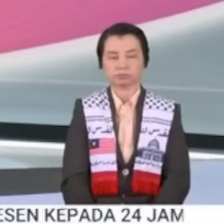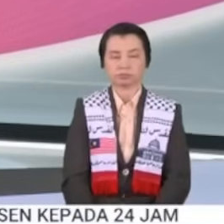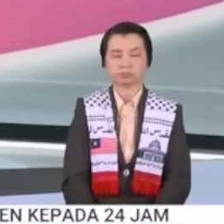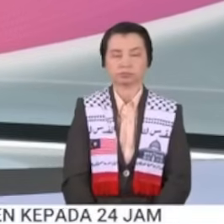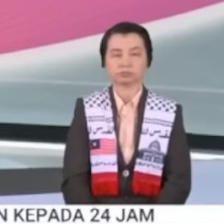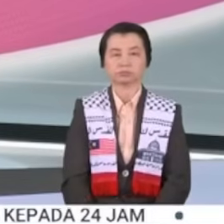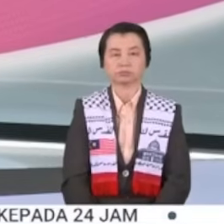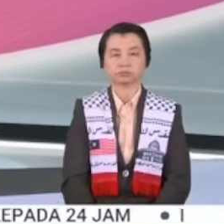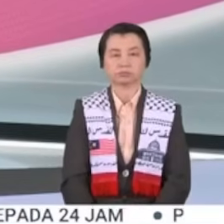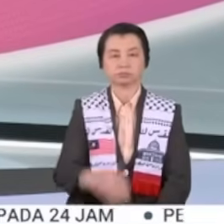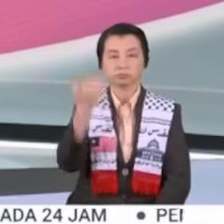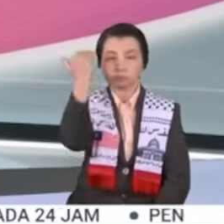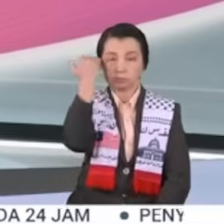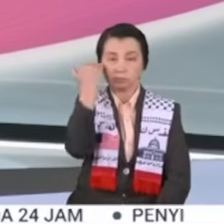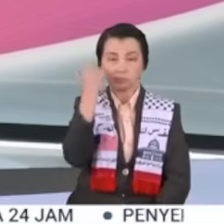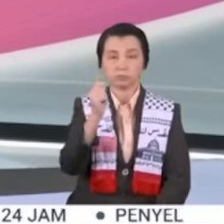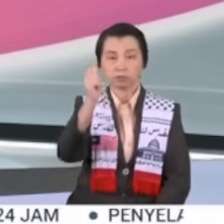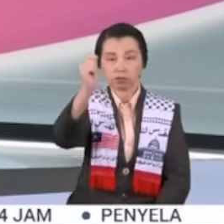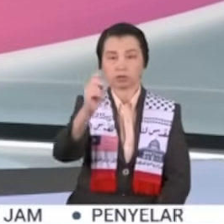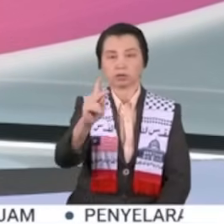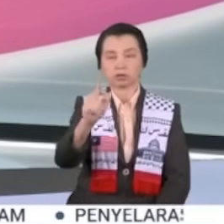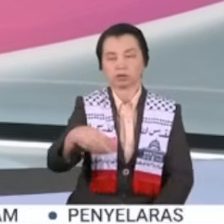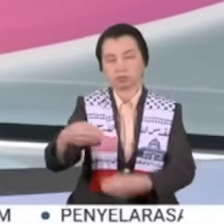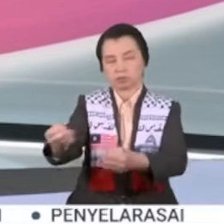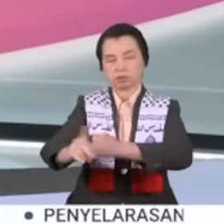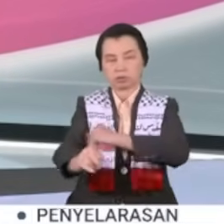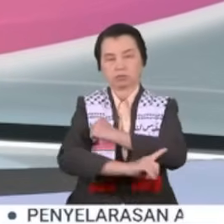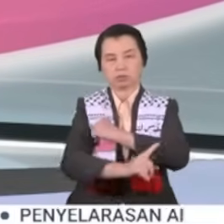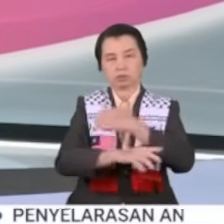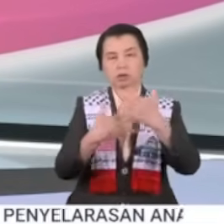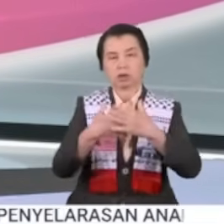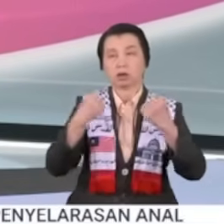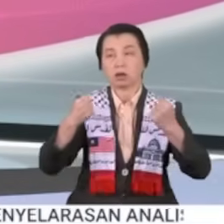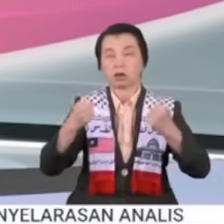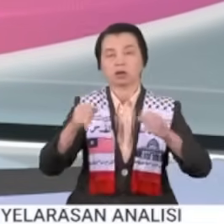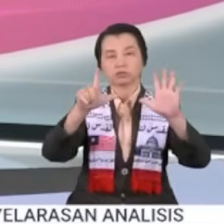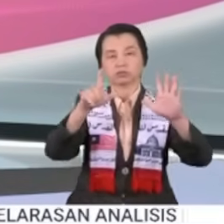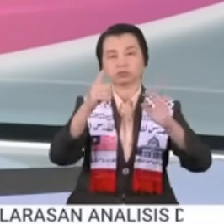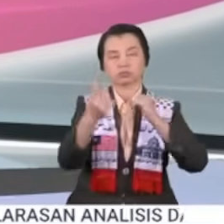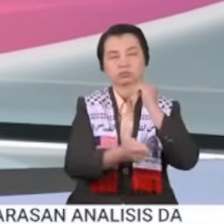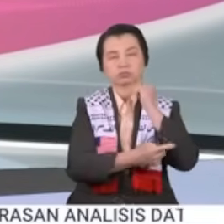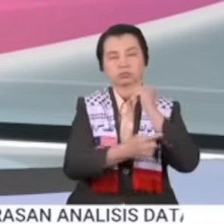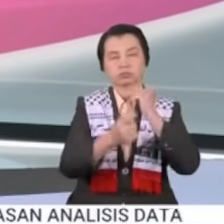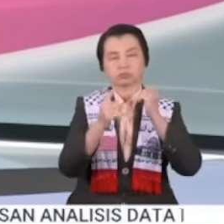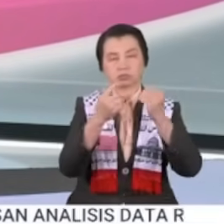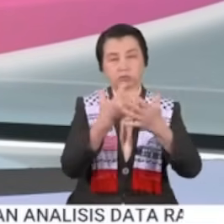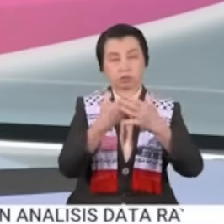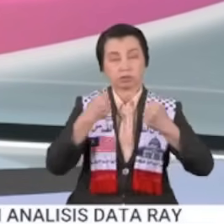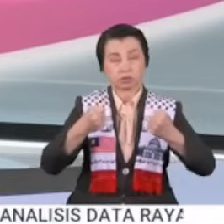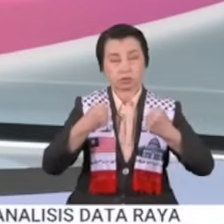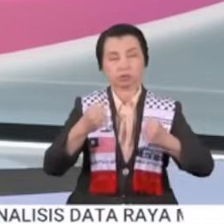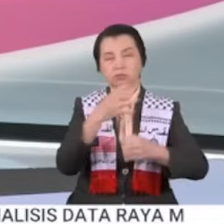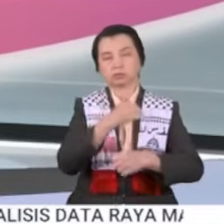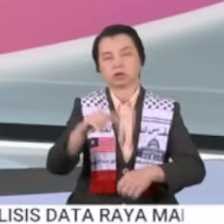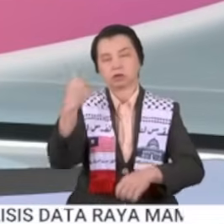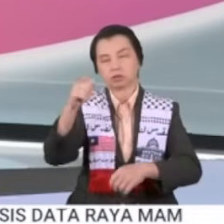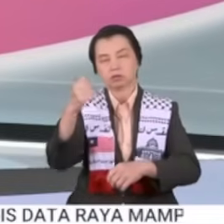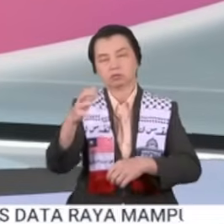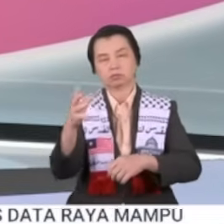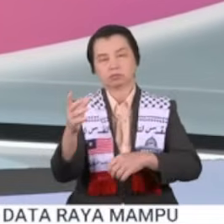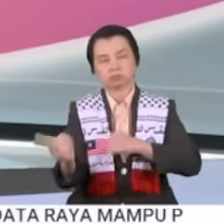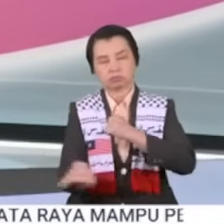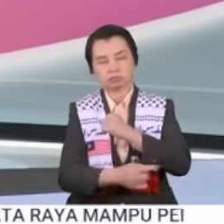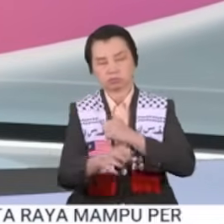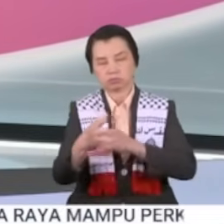masing-masing mahkamah tinggi Kuala Lumpur menjatuhkan hukuman penjara 7 tahun dan dua sebatan serta denda RM juta